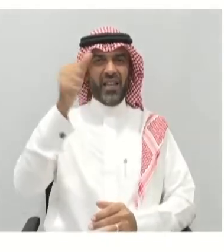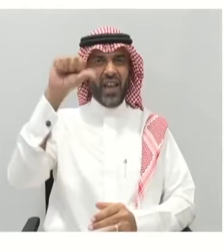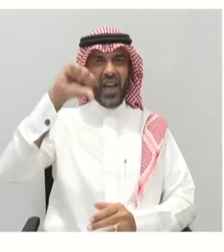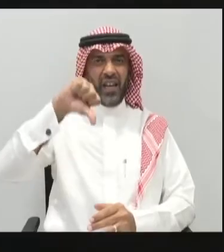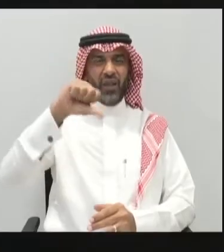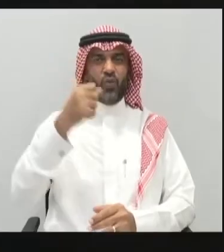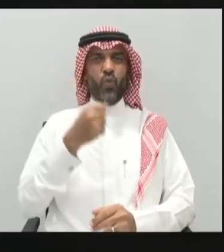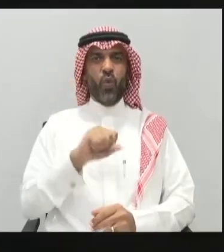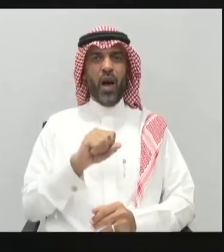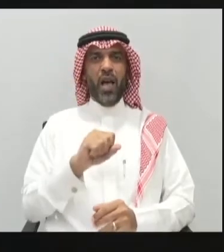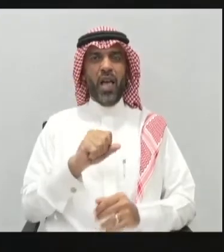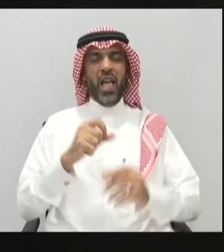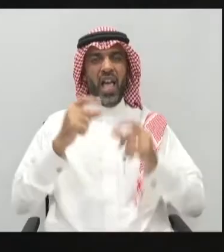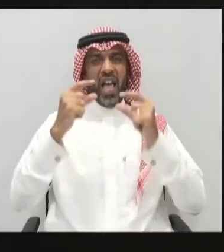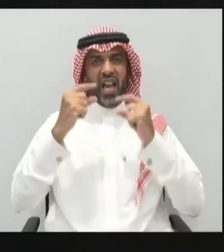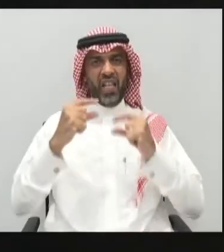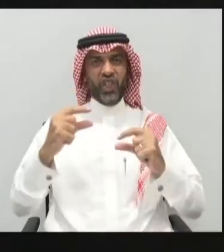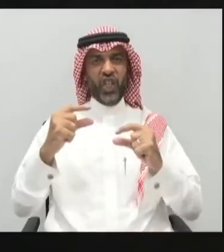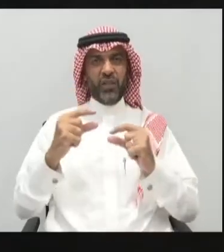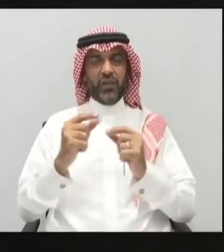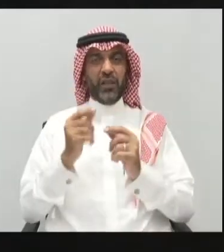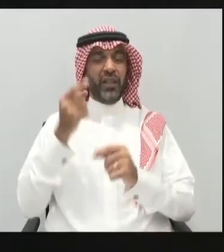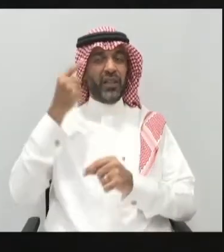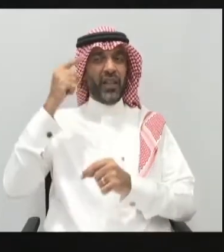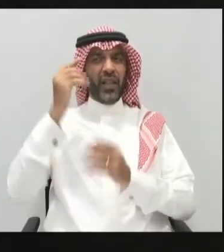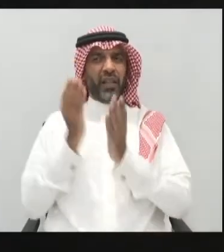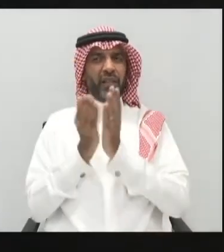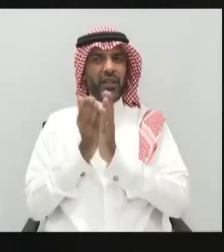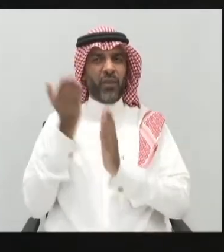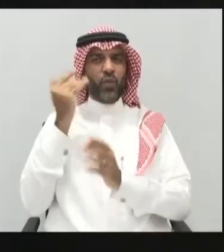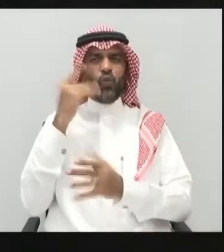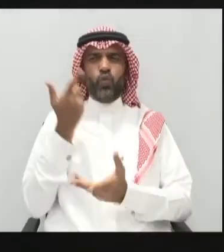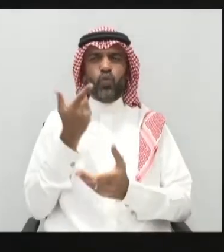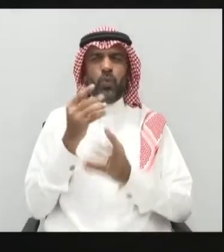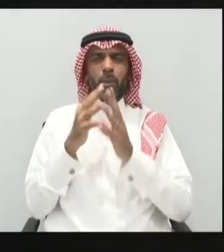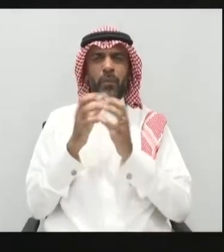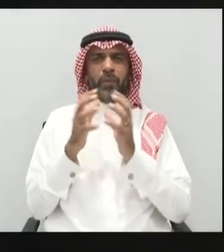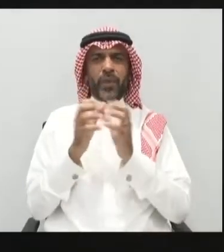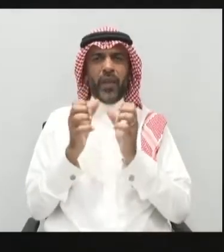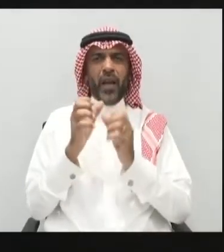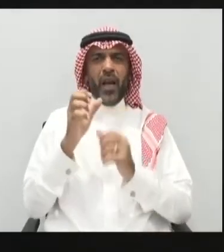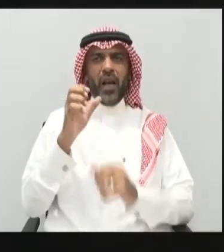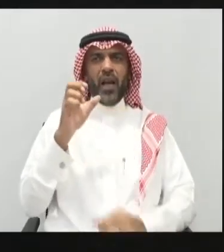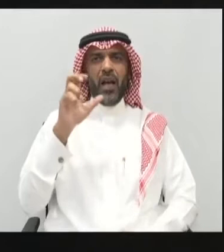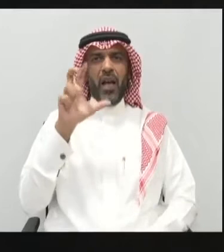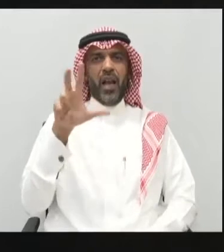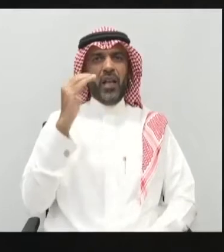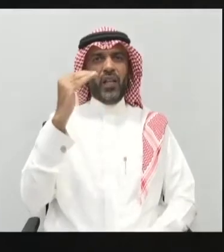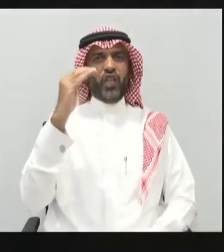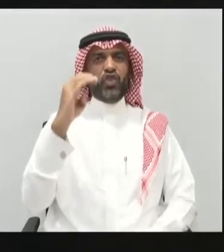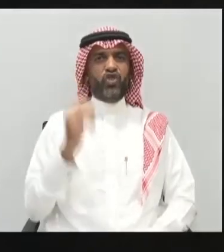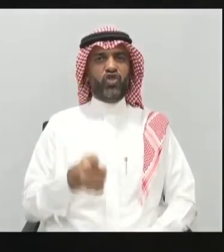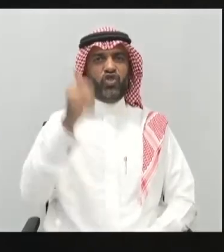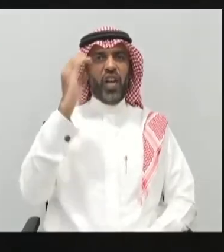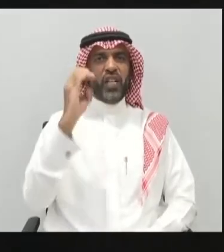ما تعلمناه في الدروس السابقه ما معنى التفكير الناقد وما هو ما معنى الحجاج وما هو الحجاج